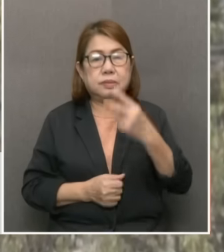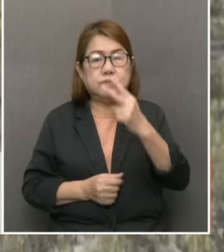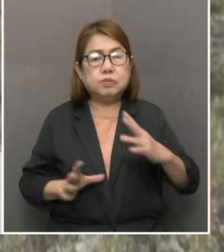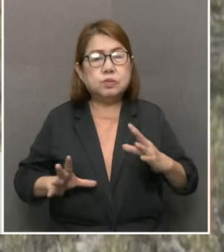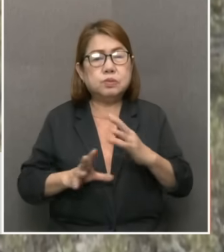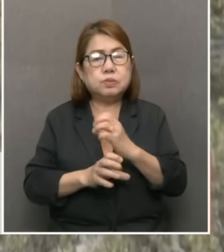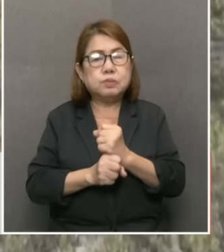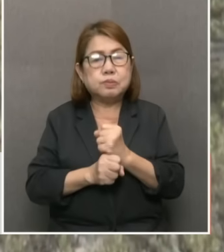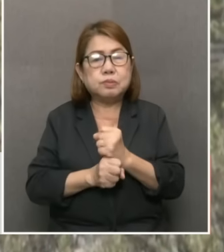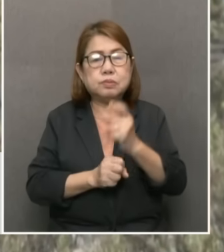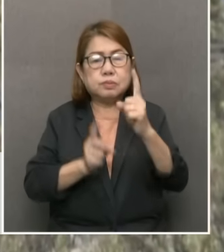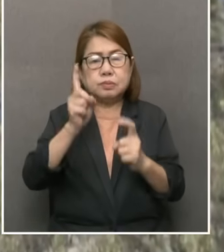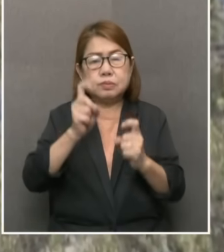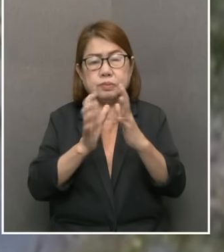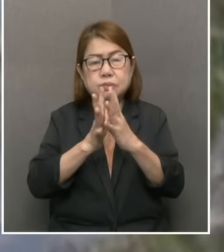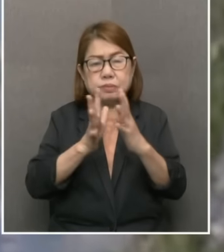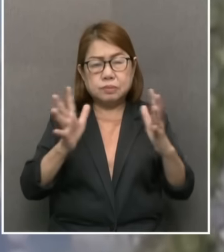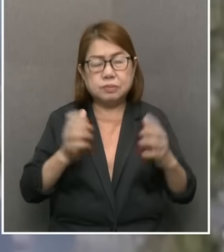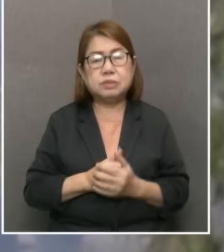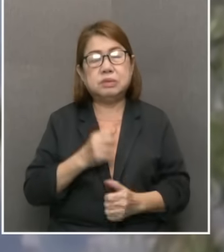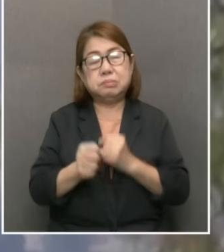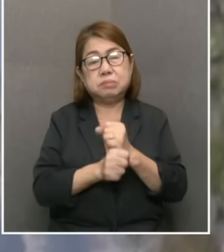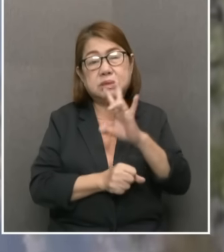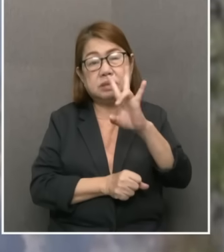ที่สุดในประวัติศาสตร์อิสราเอล75ปีค่ะ